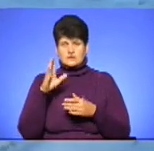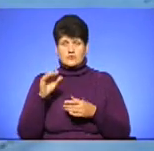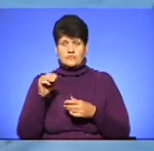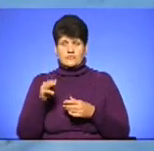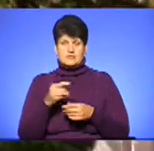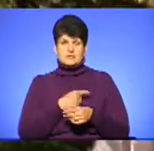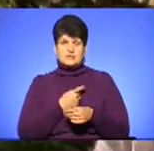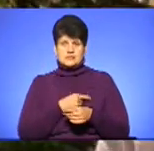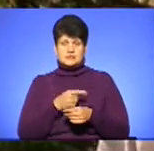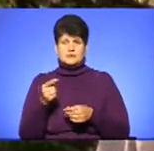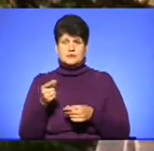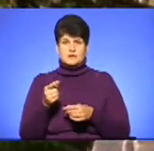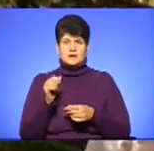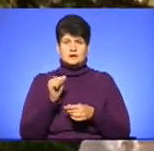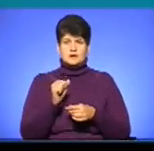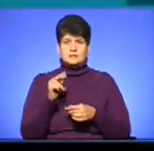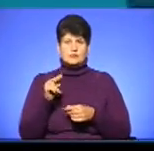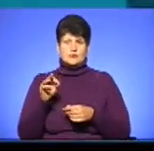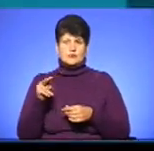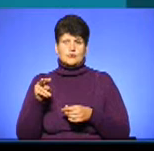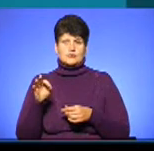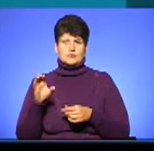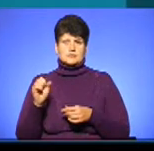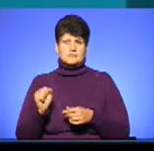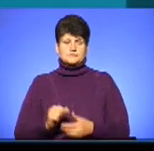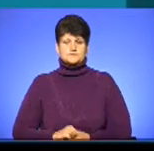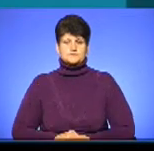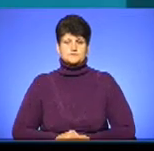ветеринарної медицини у Тернополі Андрій Полоса.